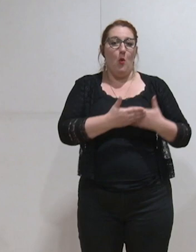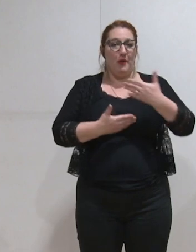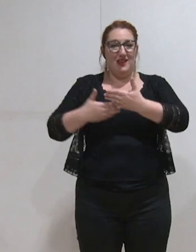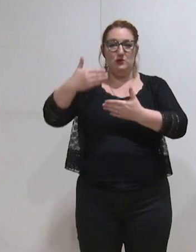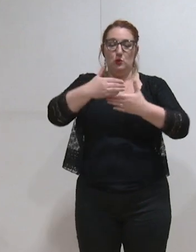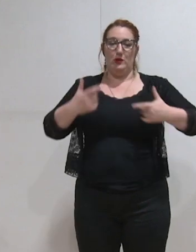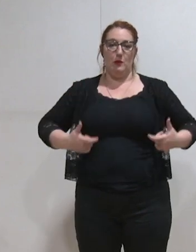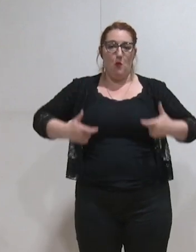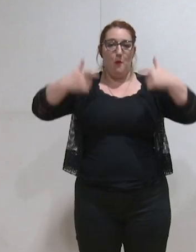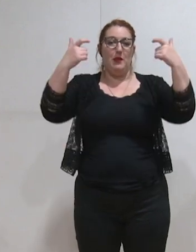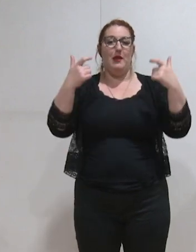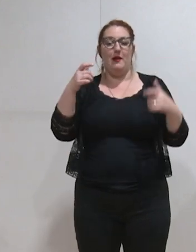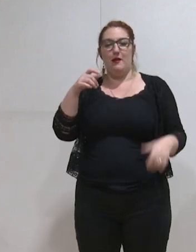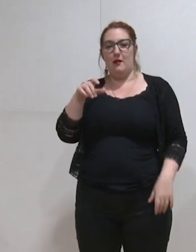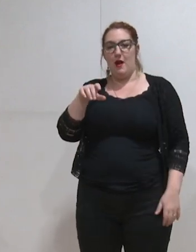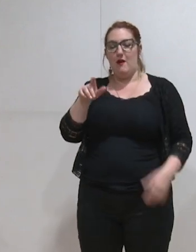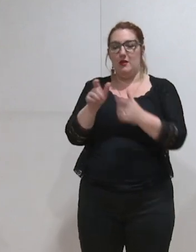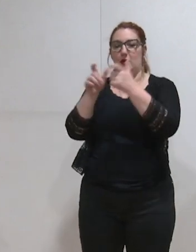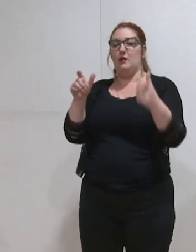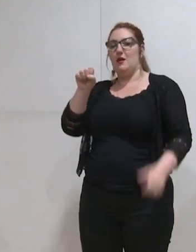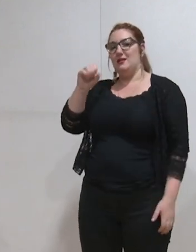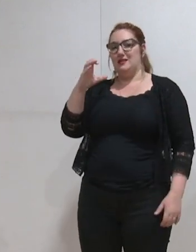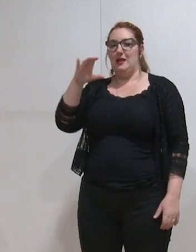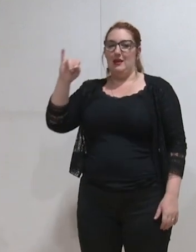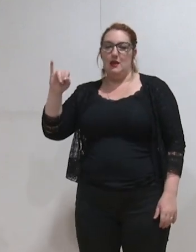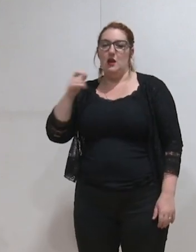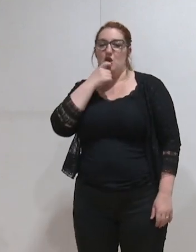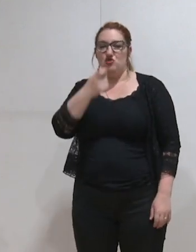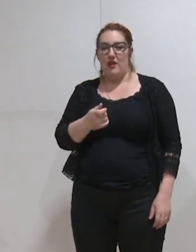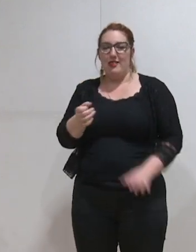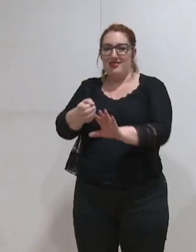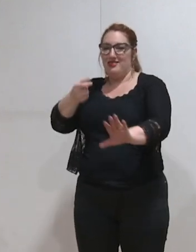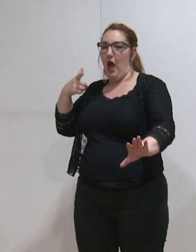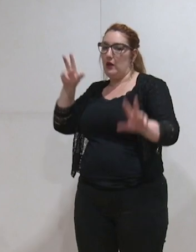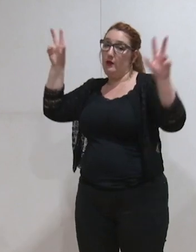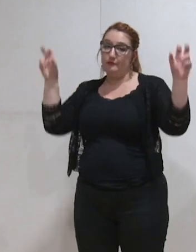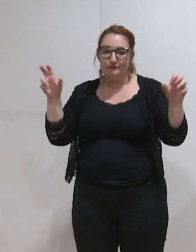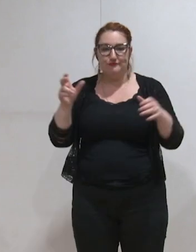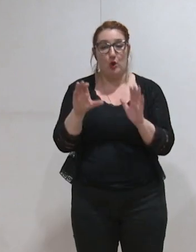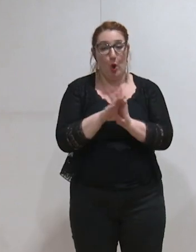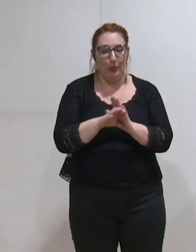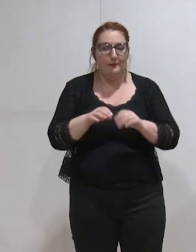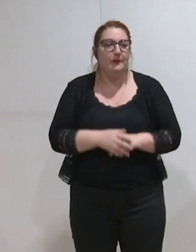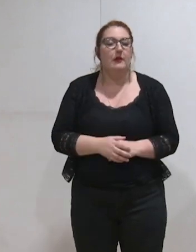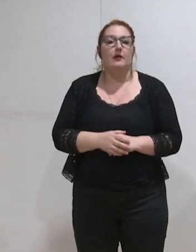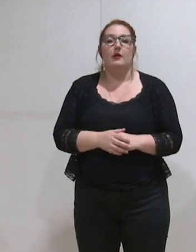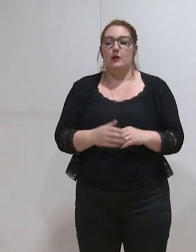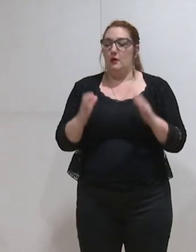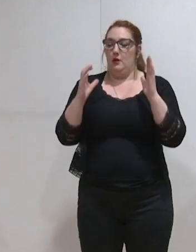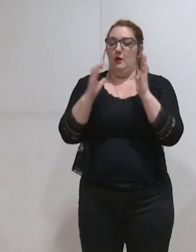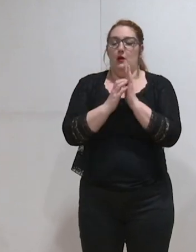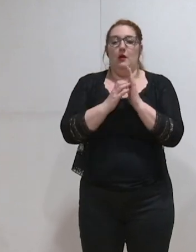immobilière donc avec la SCI Jean d'Arc c'est une modification d'une délibération de février